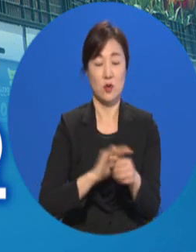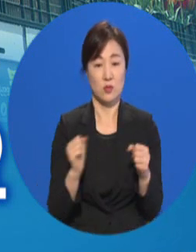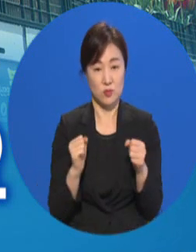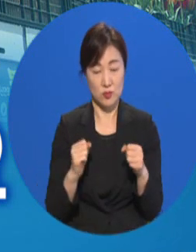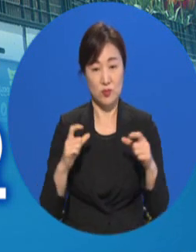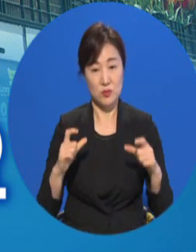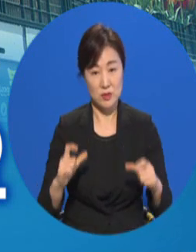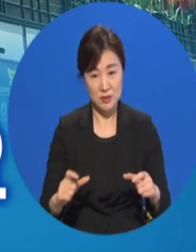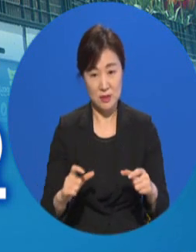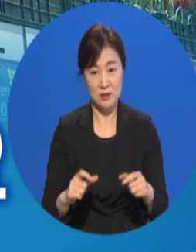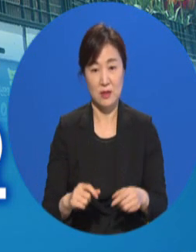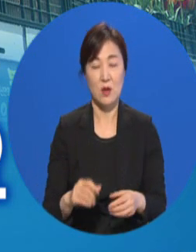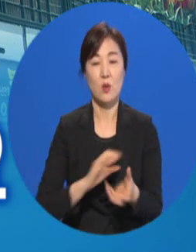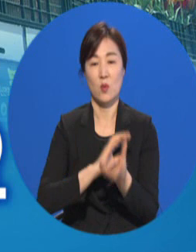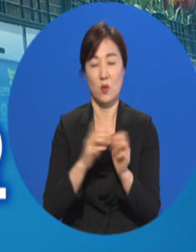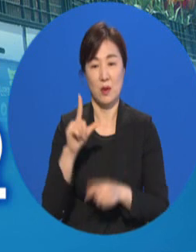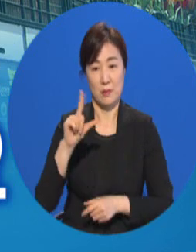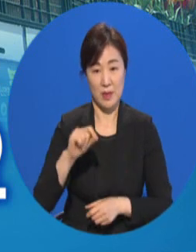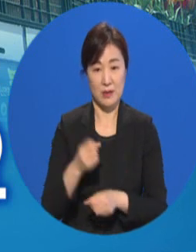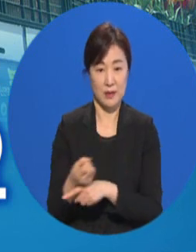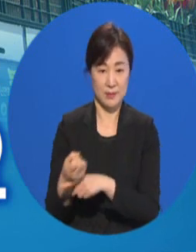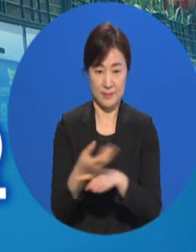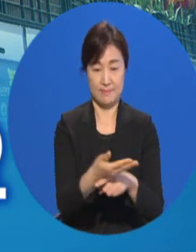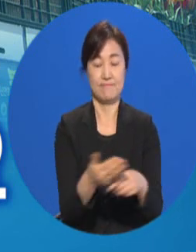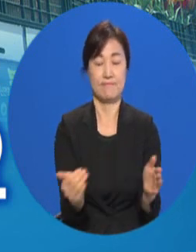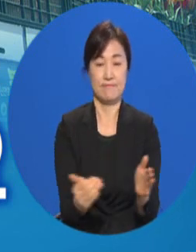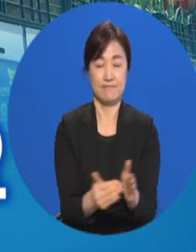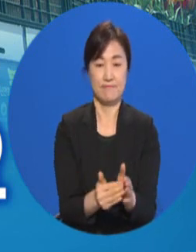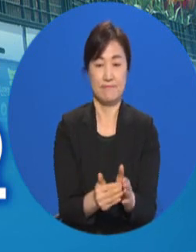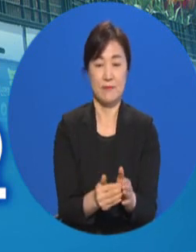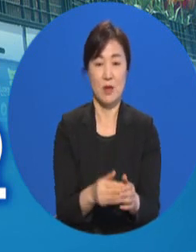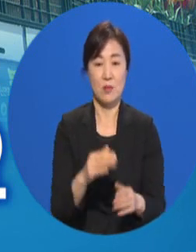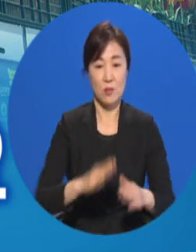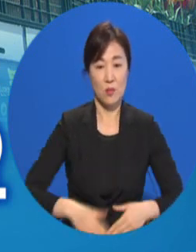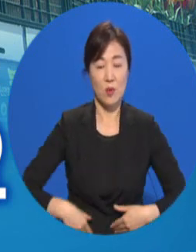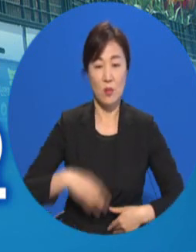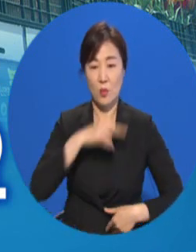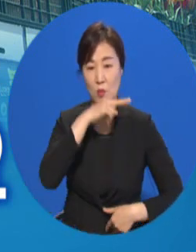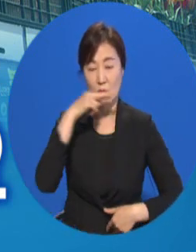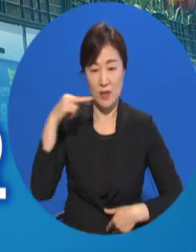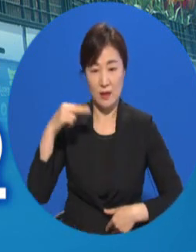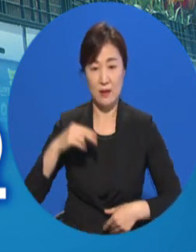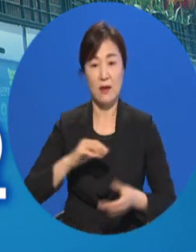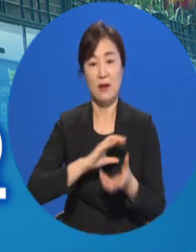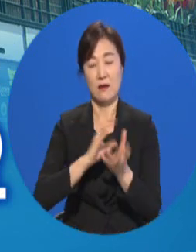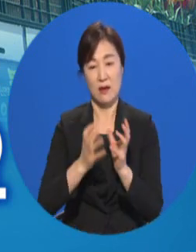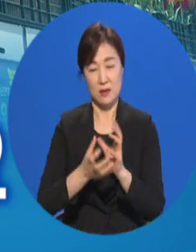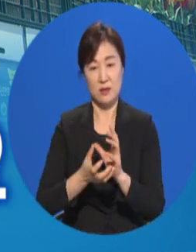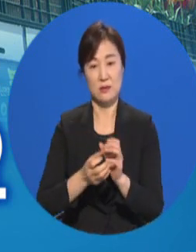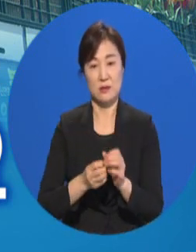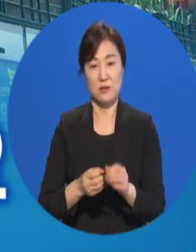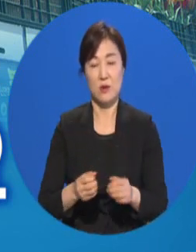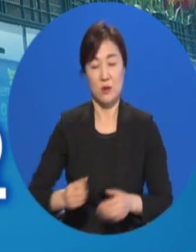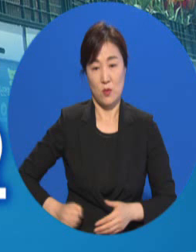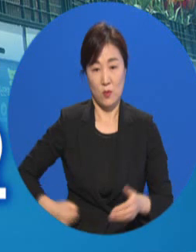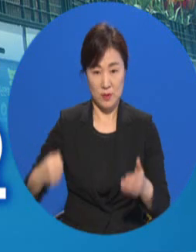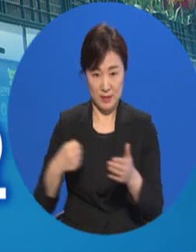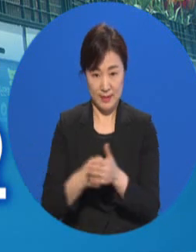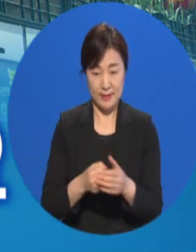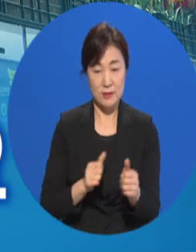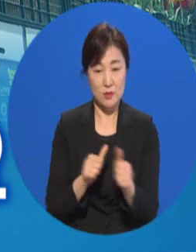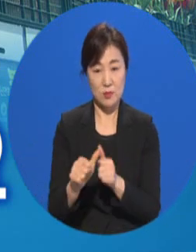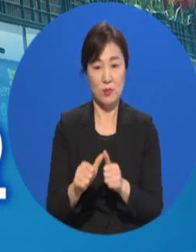만송이의 봄꽃을 보냈습니다. 섬 주민들은 봄꽃의 향기가 모두에게 용기와 극복의 메시지로